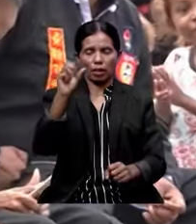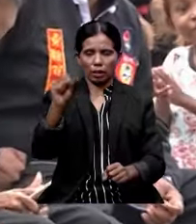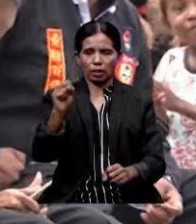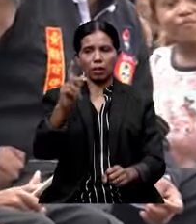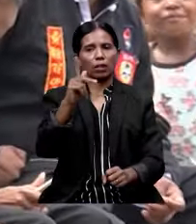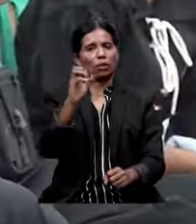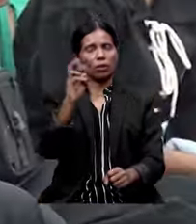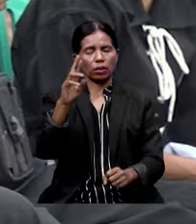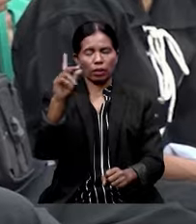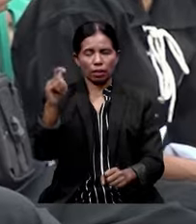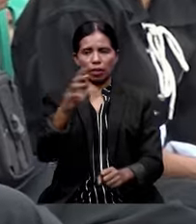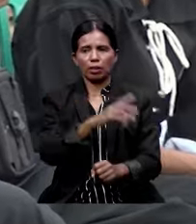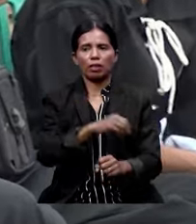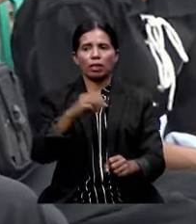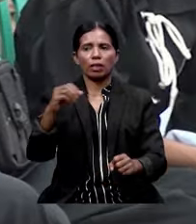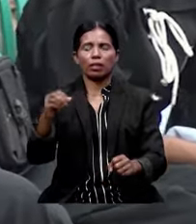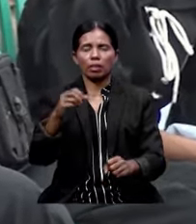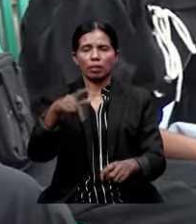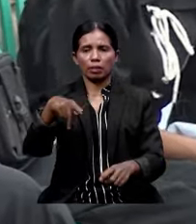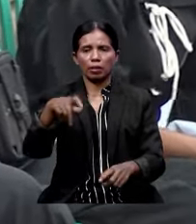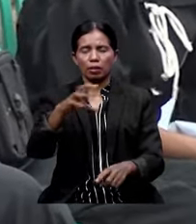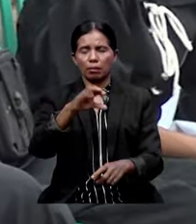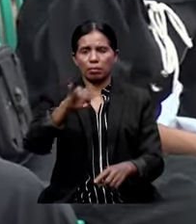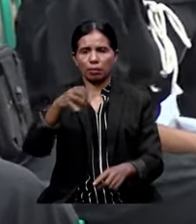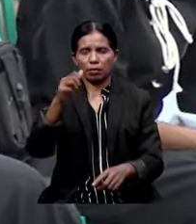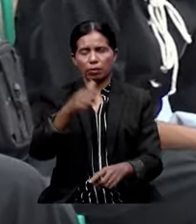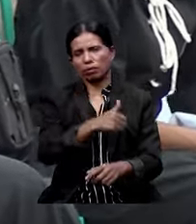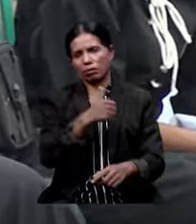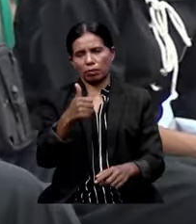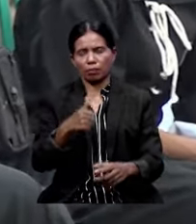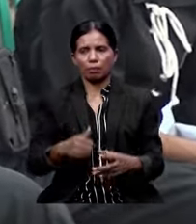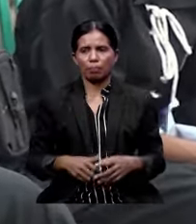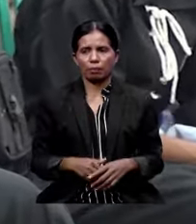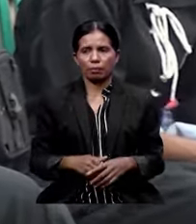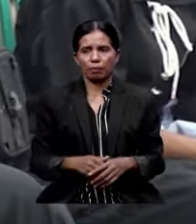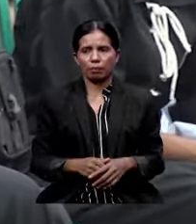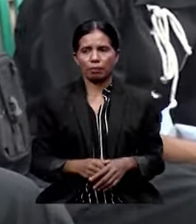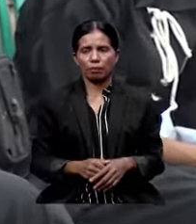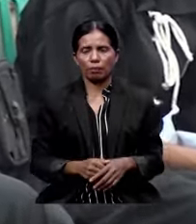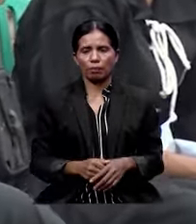korka, seruling debata, perisai diri, paljajaran no selutan Juan Carlos Tomas Suarez, Ziemen.